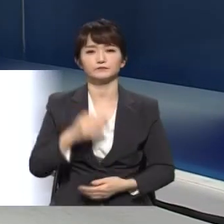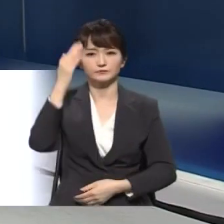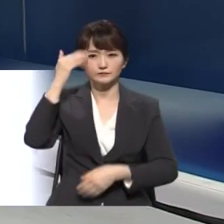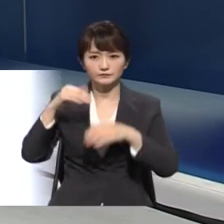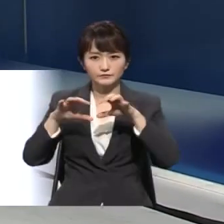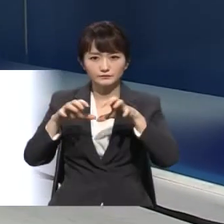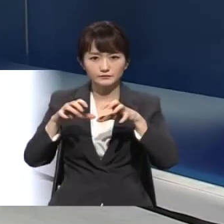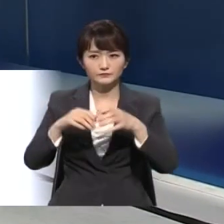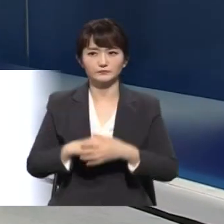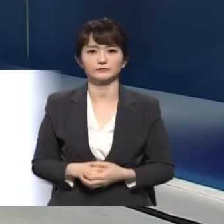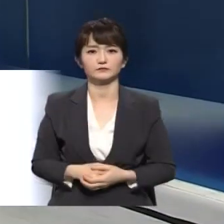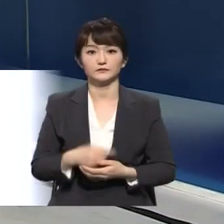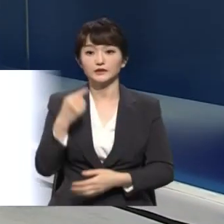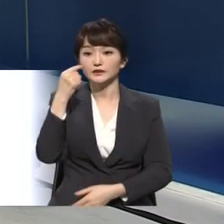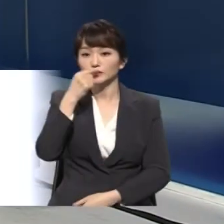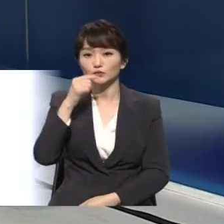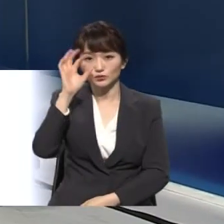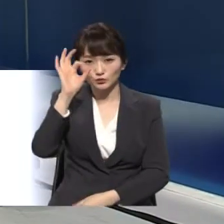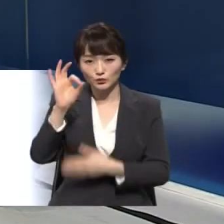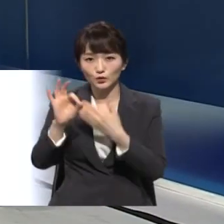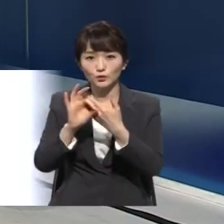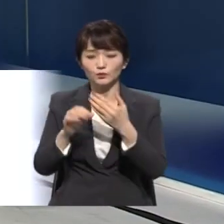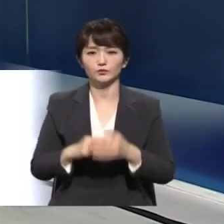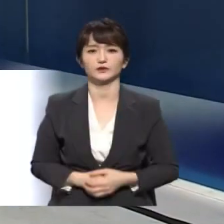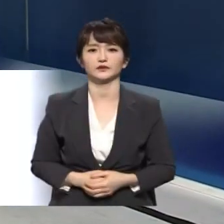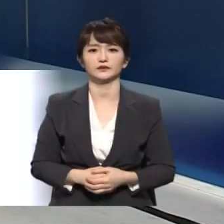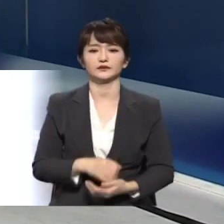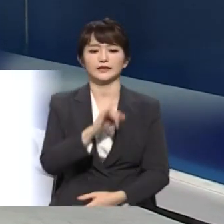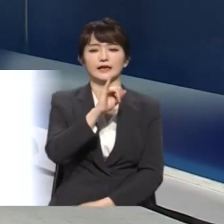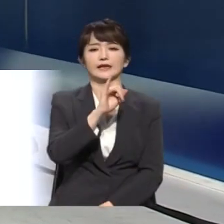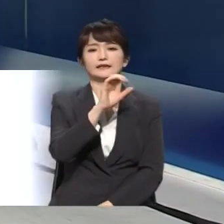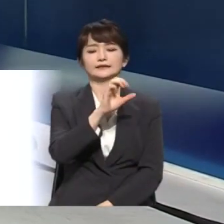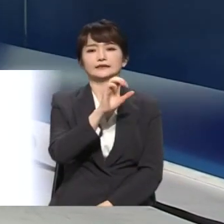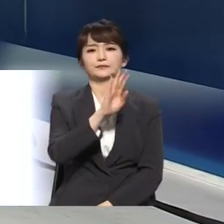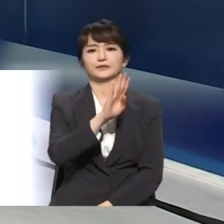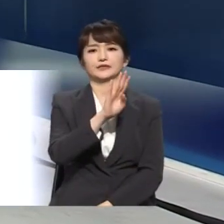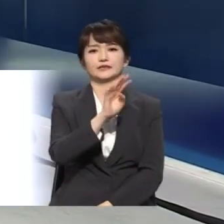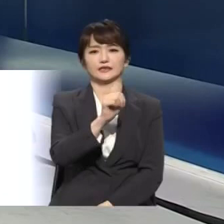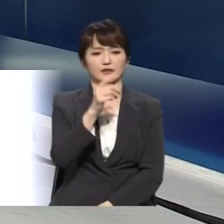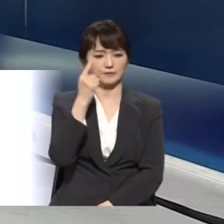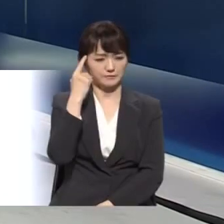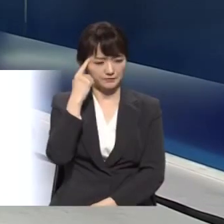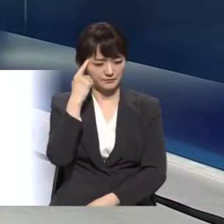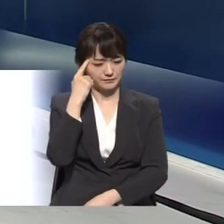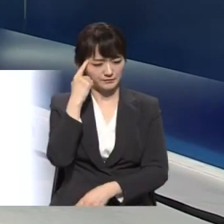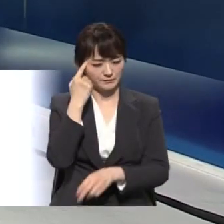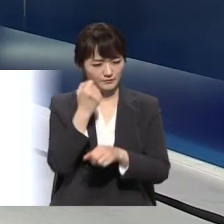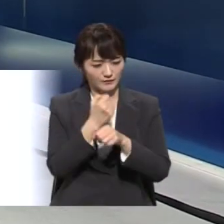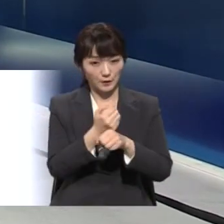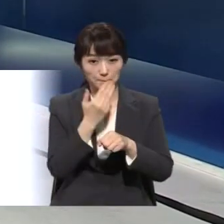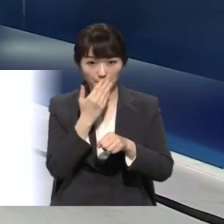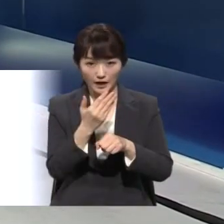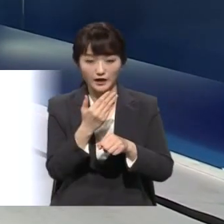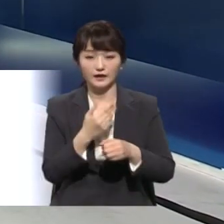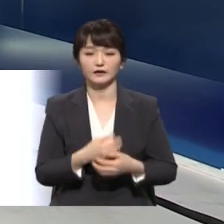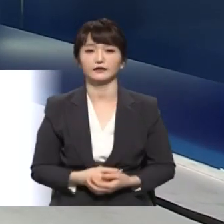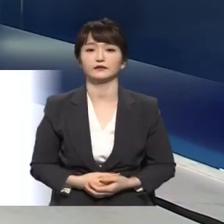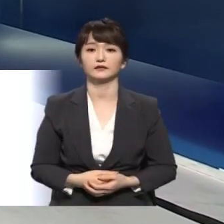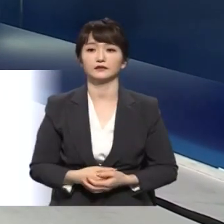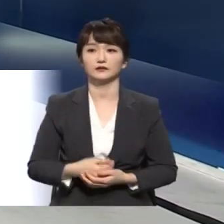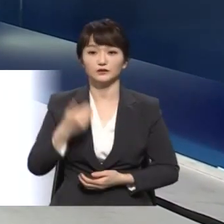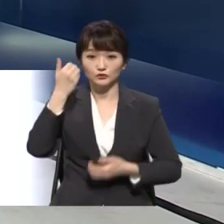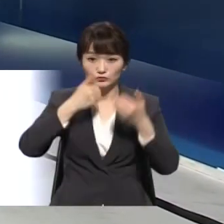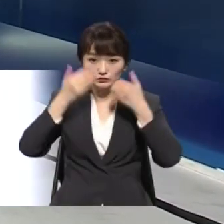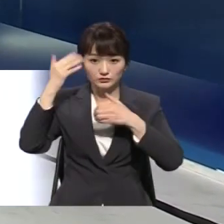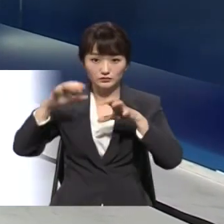미국 이로써 이론상 대류 칸 탄도탄 icbm 개발이 가능한 나라가 된 것입니다 이제 누구도